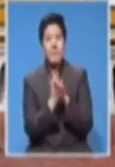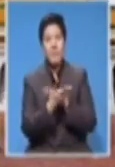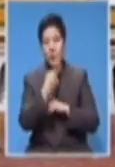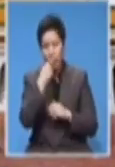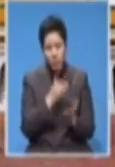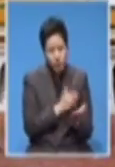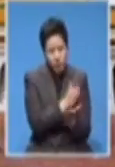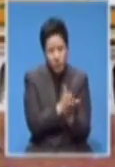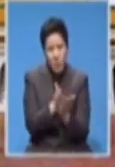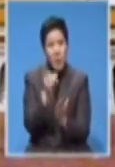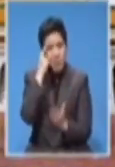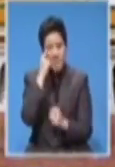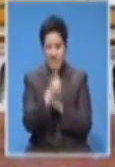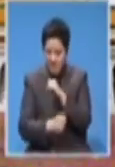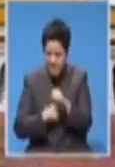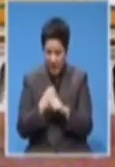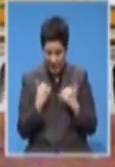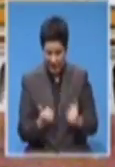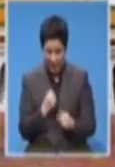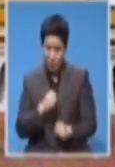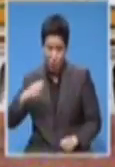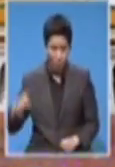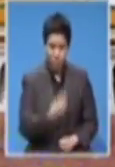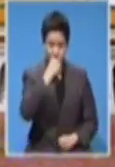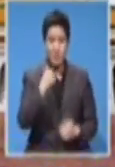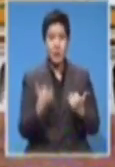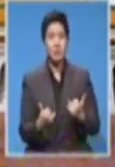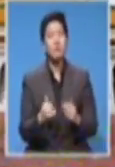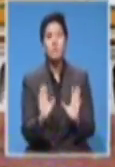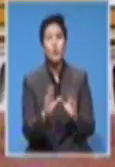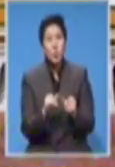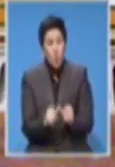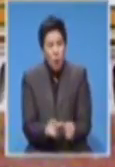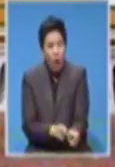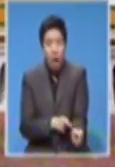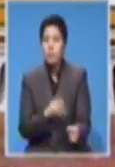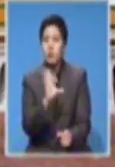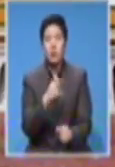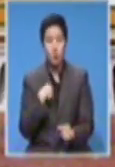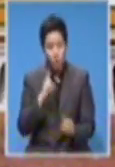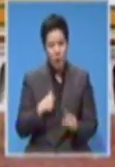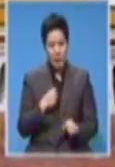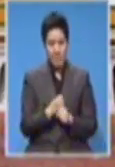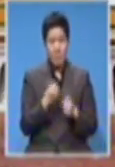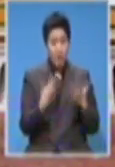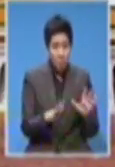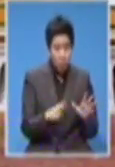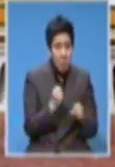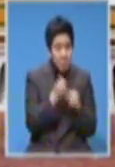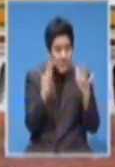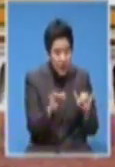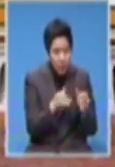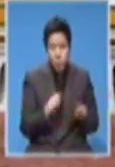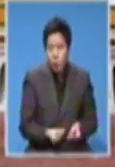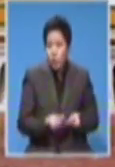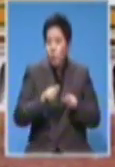มันอาจจะใช้เวลาหลายปีผมก็เลยมุ่งหวังผมจะทำเองทั้งหมดแล้วอยู่หลายๆปีไม่ใช่ก็เป็นเรื่องที่ผมต้องส่งต่อถ้าผมไม่มีโอกาสผมก็ส่งรัฐบาลใหม่